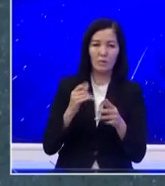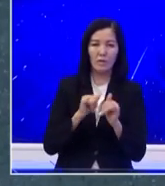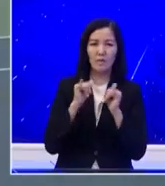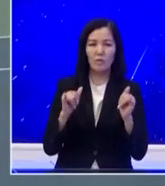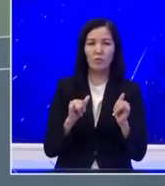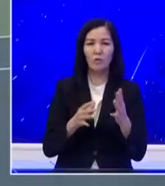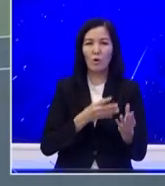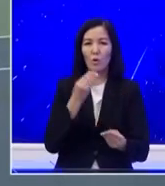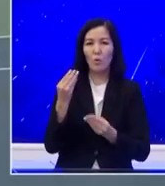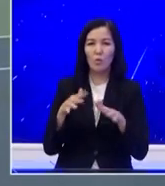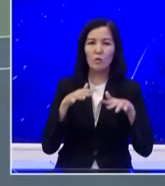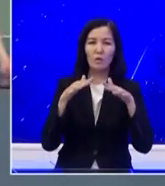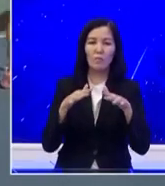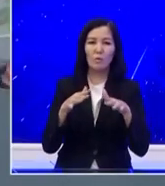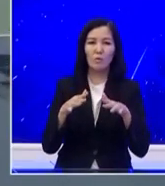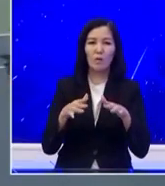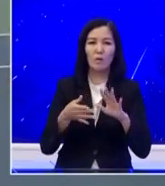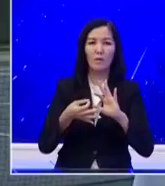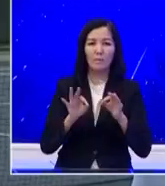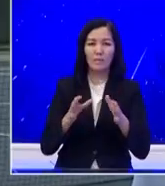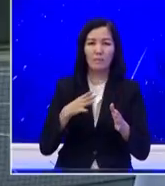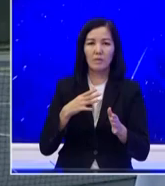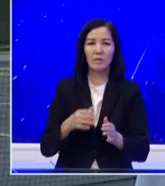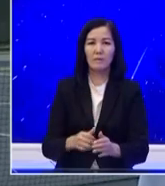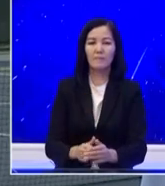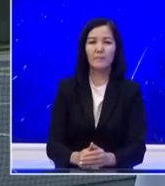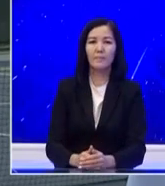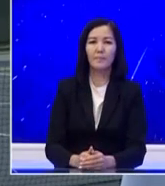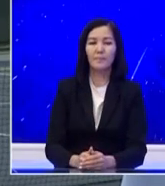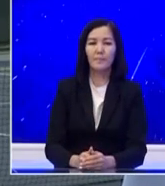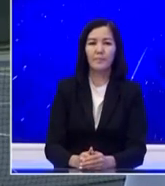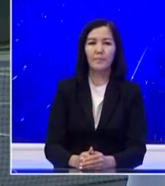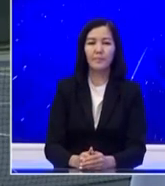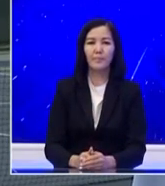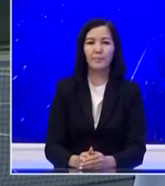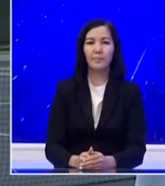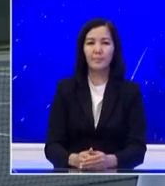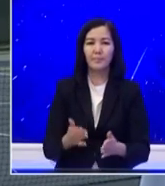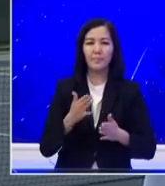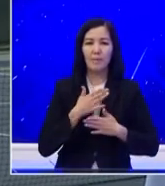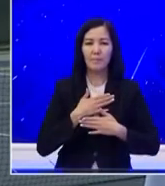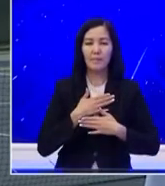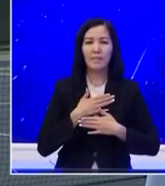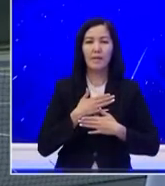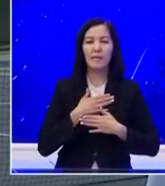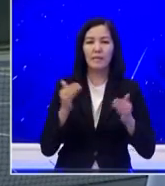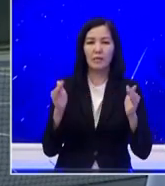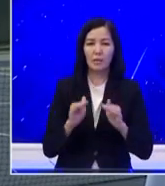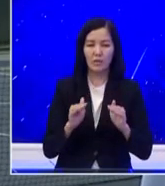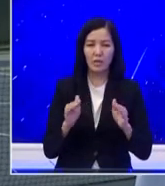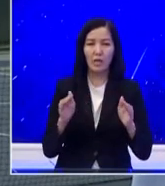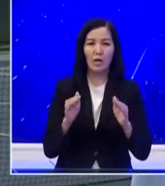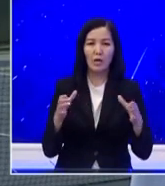қосу және шабуылдау әдістерін пысықтап жатыр. Мы сейчас с ними работаем в основном на техникой. Біз кіші жасөспірімдердің допты қалай